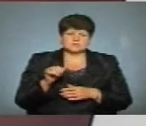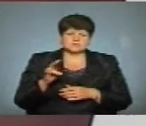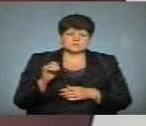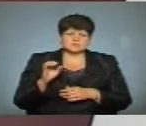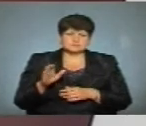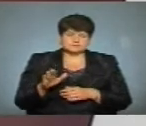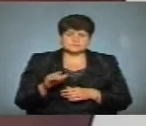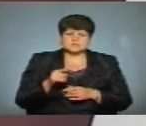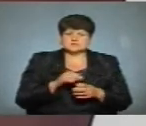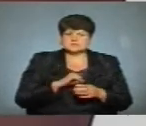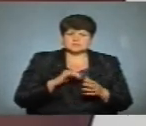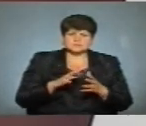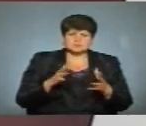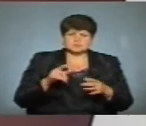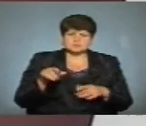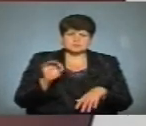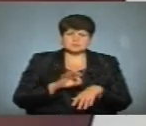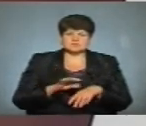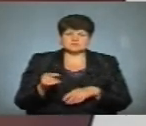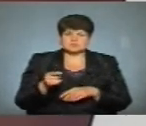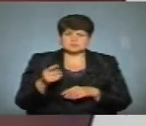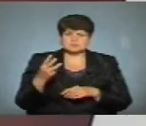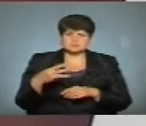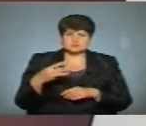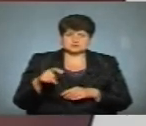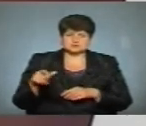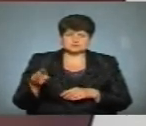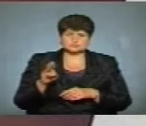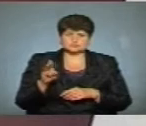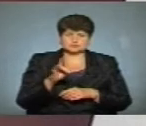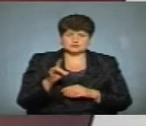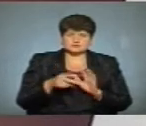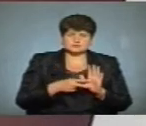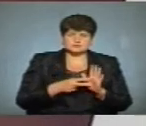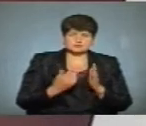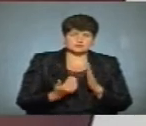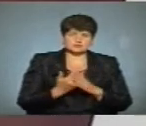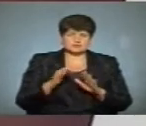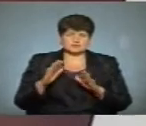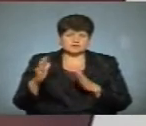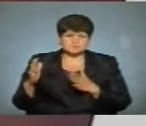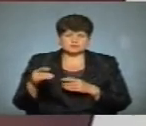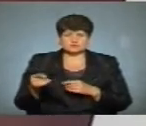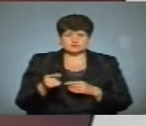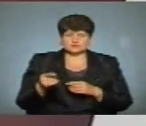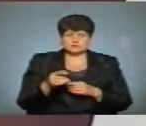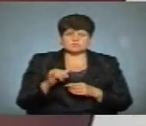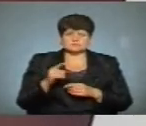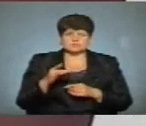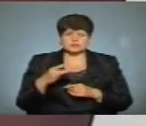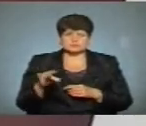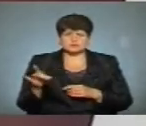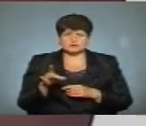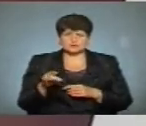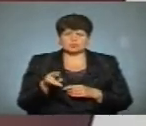словами, найбільше людей захворіли у Тернополі – 30 осіб, у Шумському районі – 7 нових випадків, у Тернопільському і Збаразькому